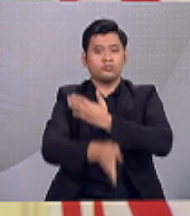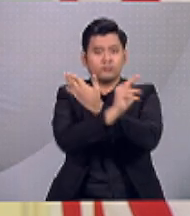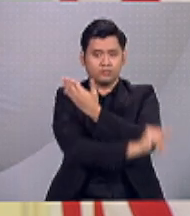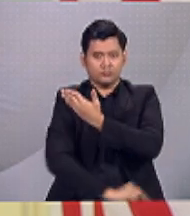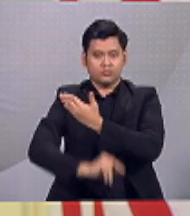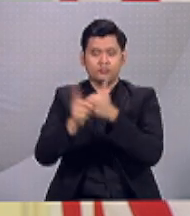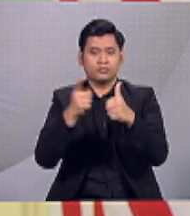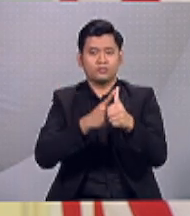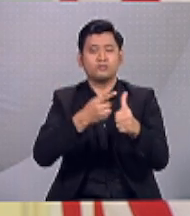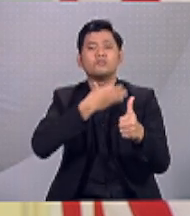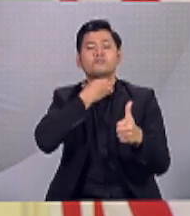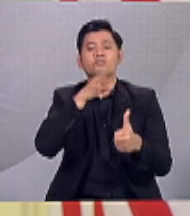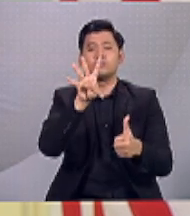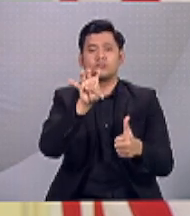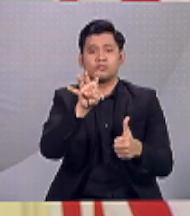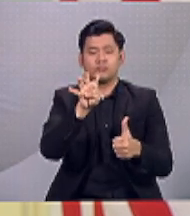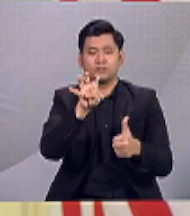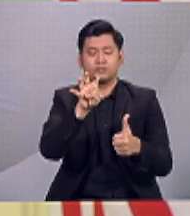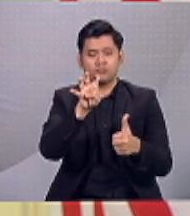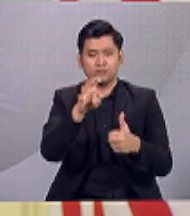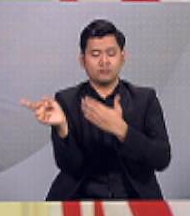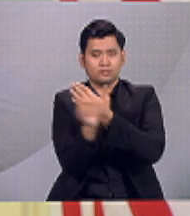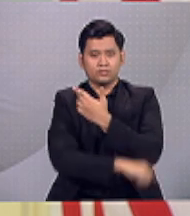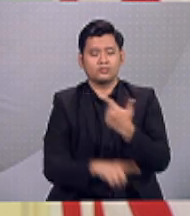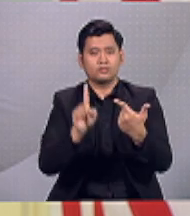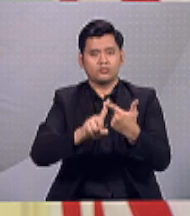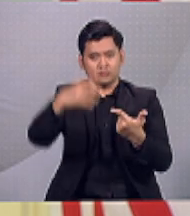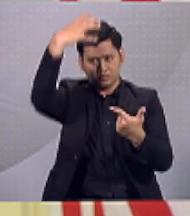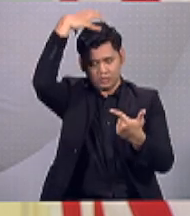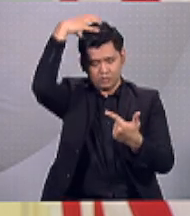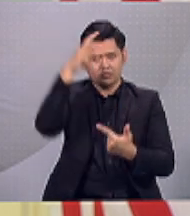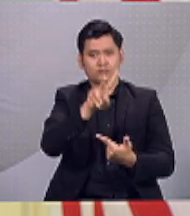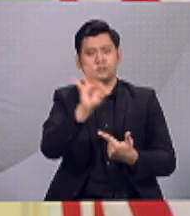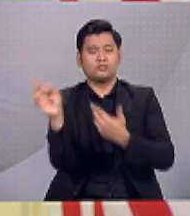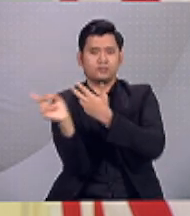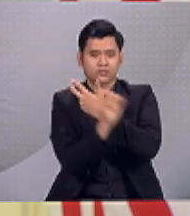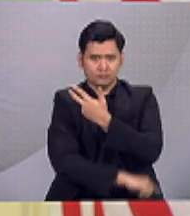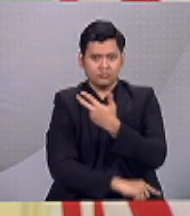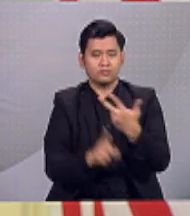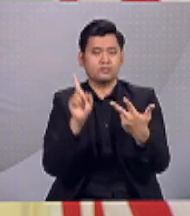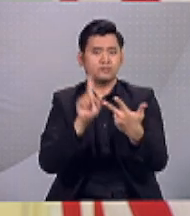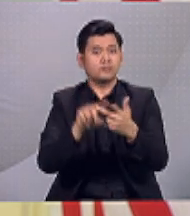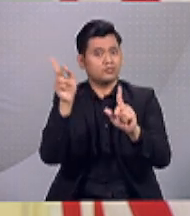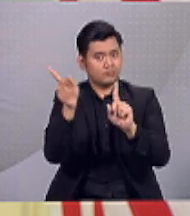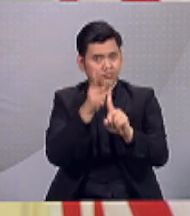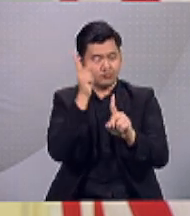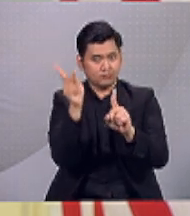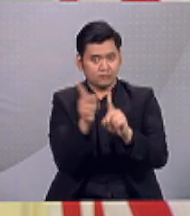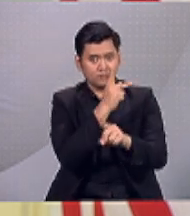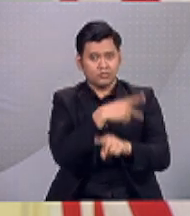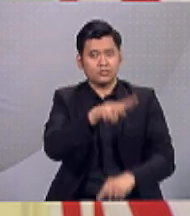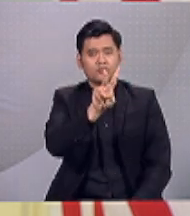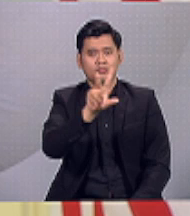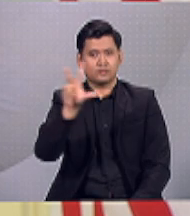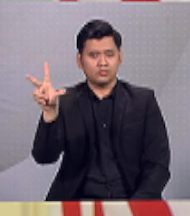Perak 40 kompaun, Selangor 29 kompaun dan Pulau Pinang